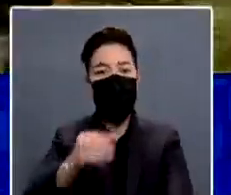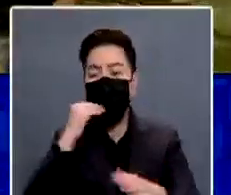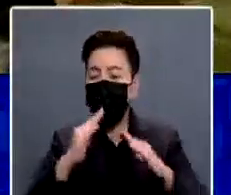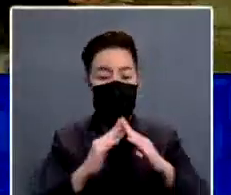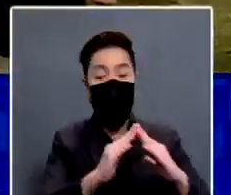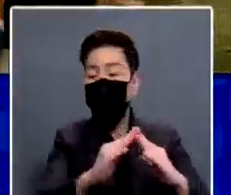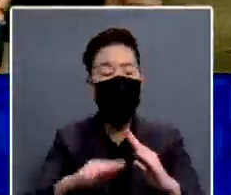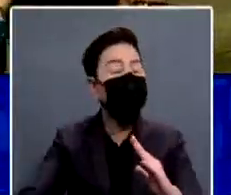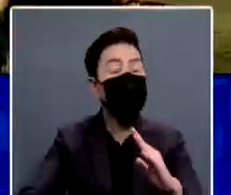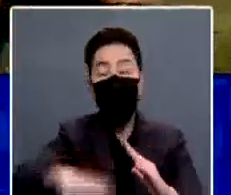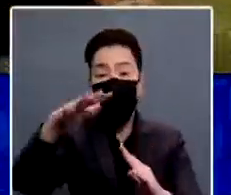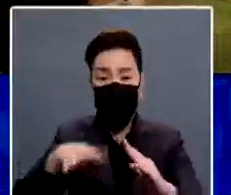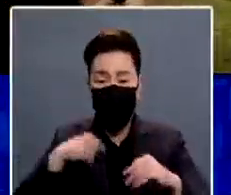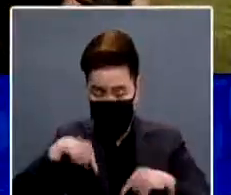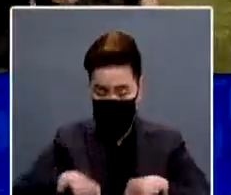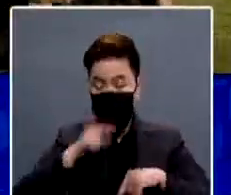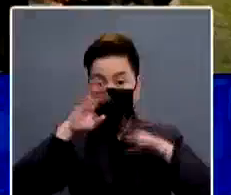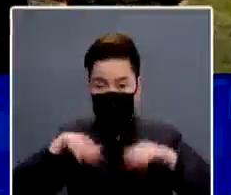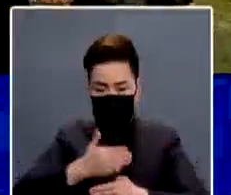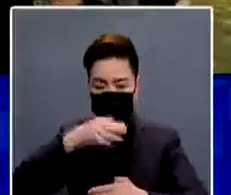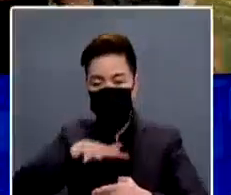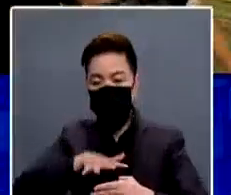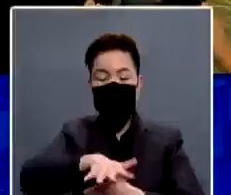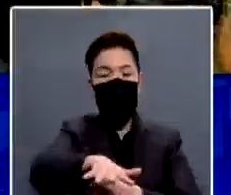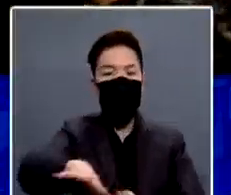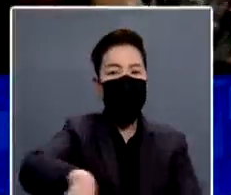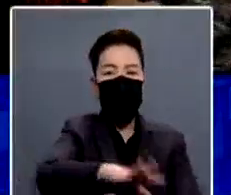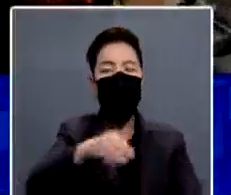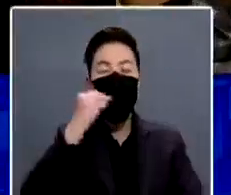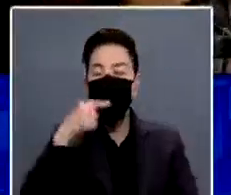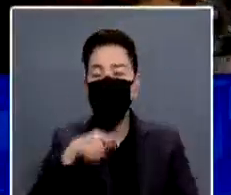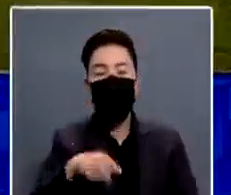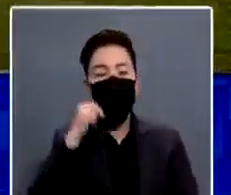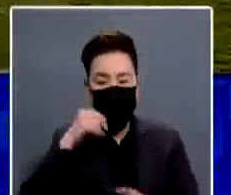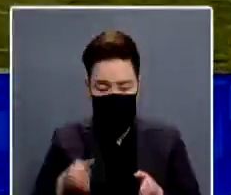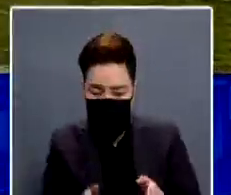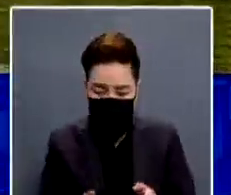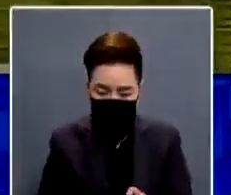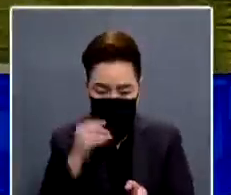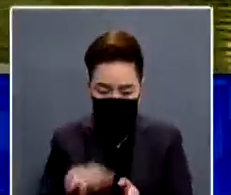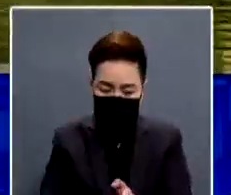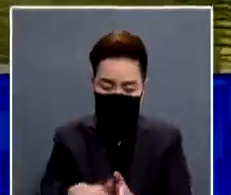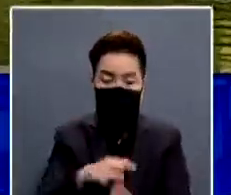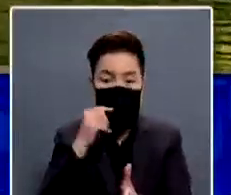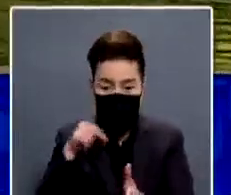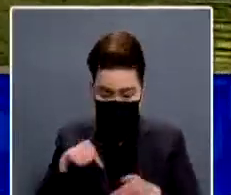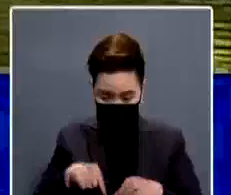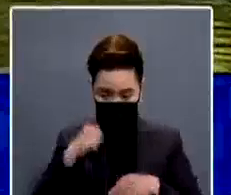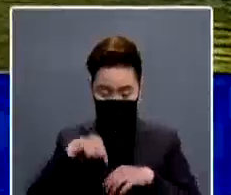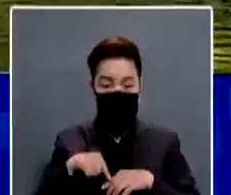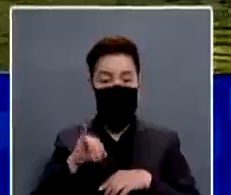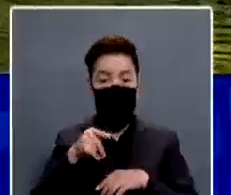มพื้นที่บ้านเรือนกว่า100หลังคาเรือนชาวบ้านบอกว่าน้ำล้นตลิ่งจากคลองบางเสวยนะคะซึ่งเป็นคลองรับน้ำมาจาก